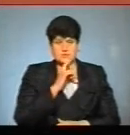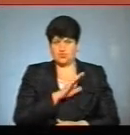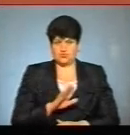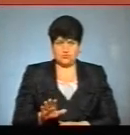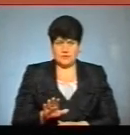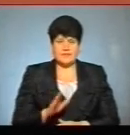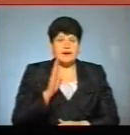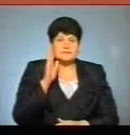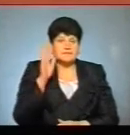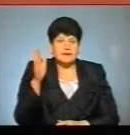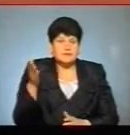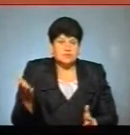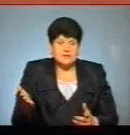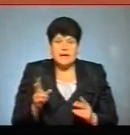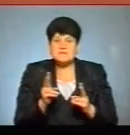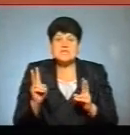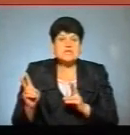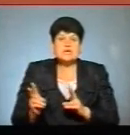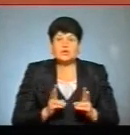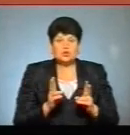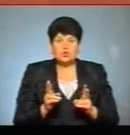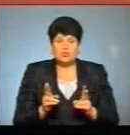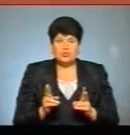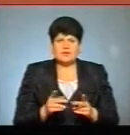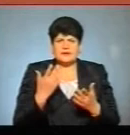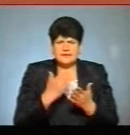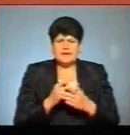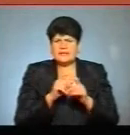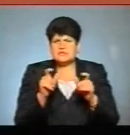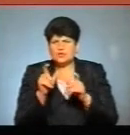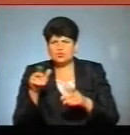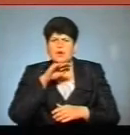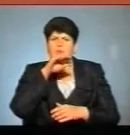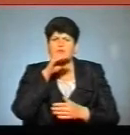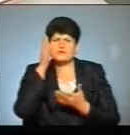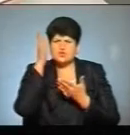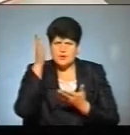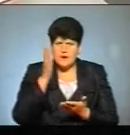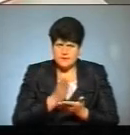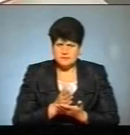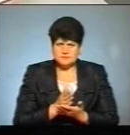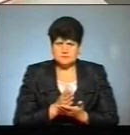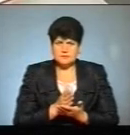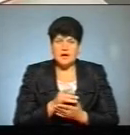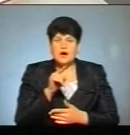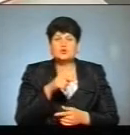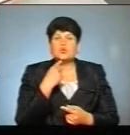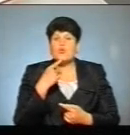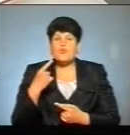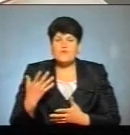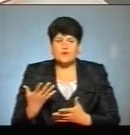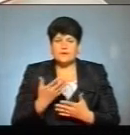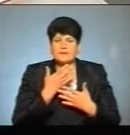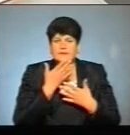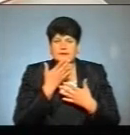не прогнозована. Нам ніхто, ну вроді там цілі інститути, якісь професора. Те, що вони говорять,